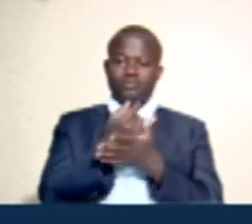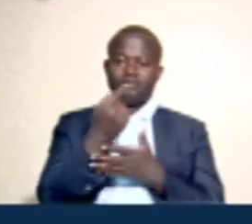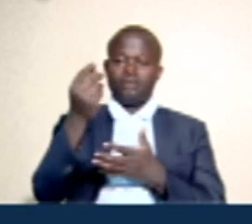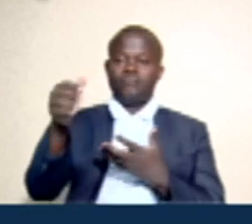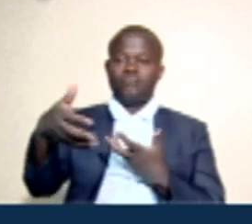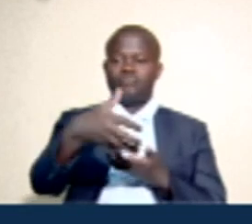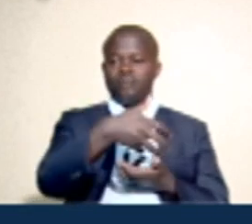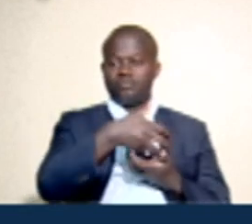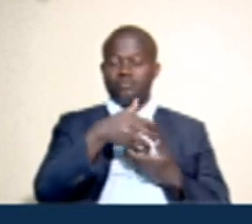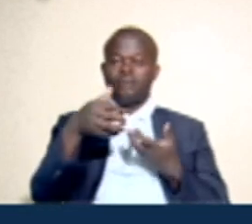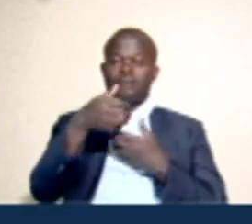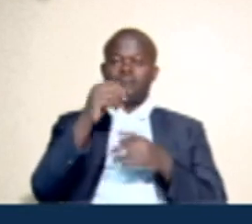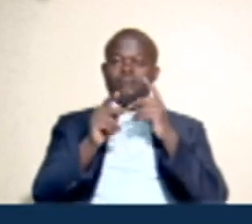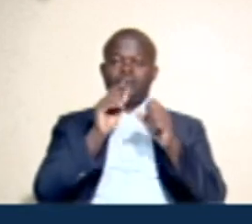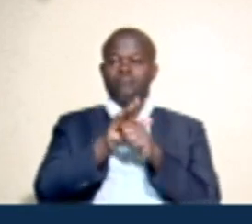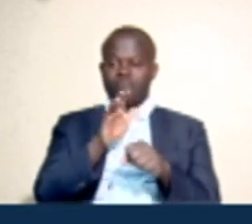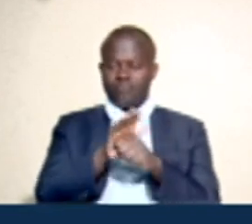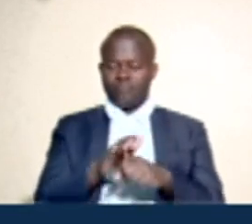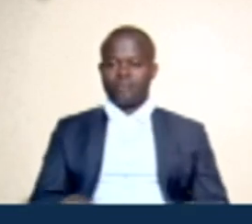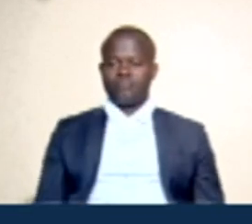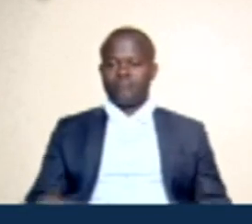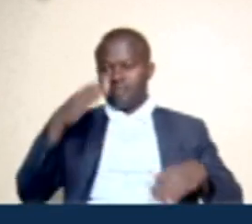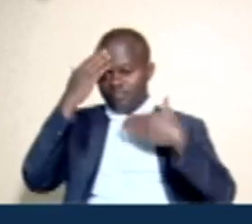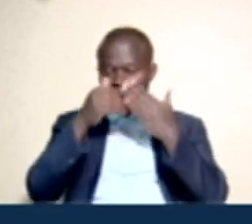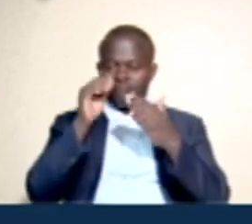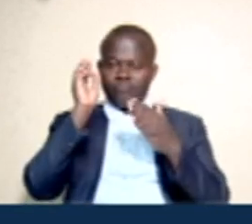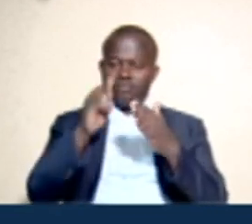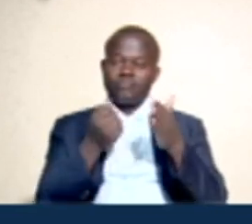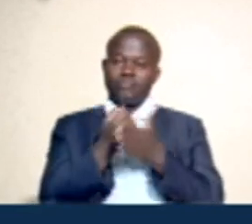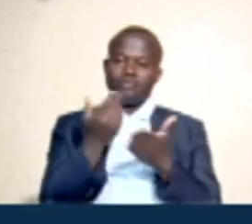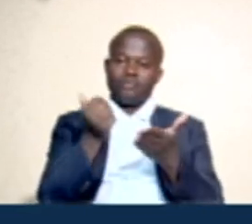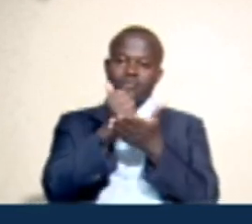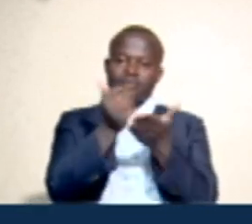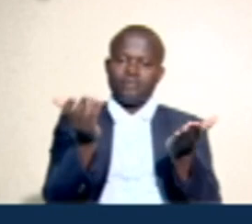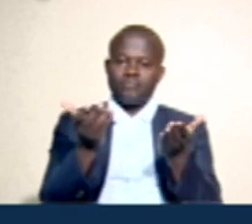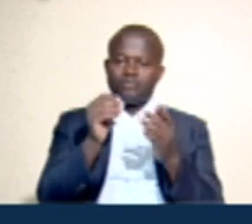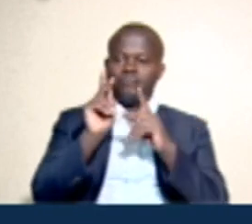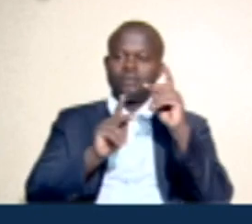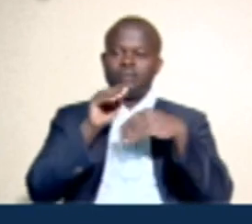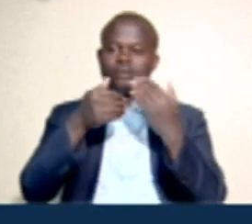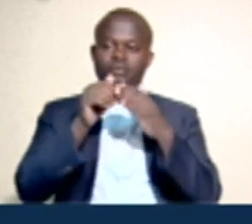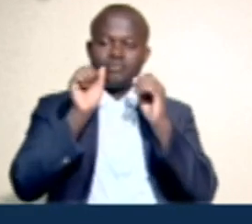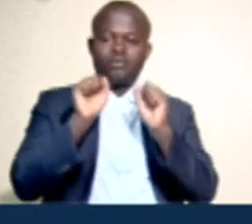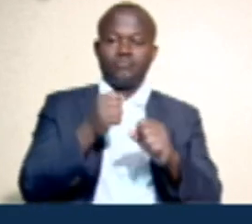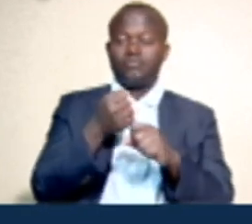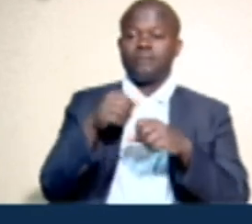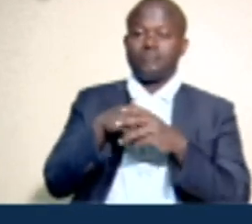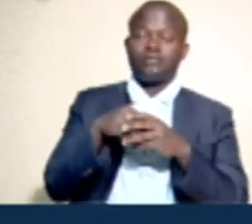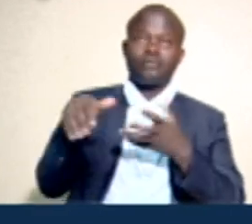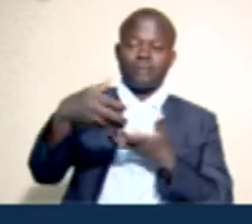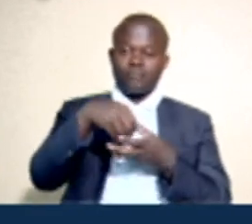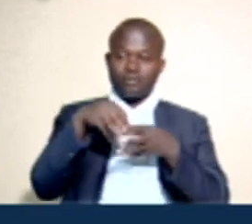guhaha hahaha benshi, kubera yuko bizatuma abantu bashobora guhaha mu buryo